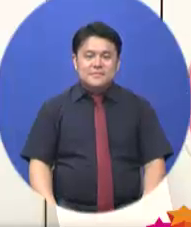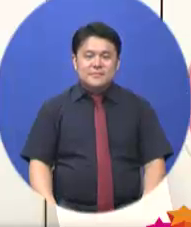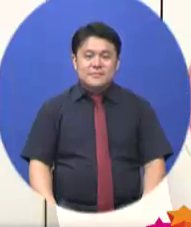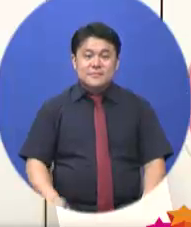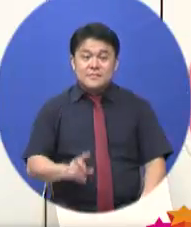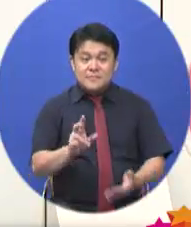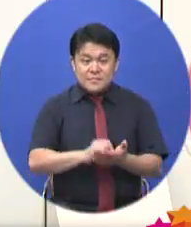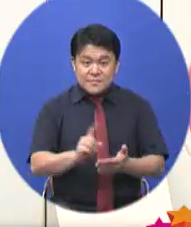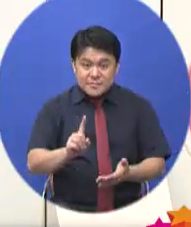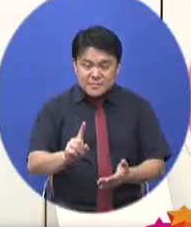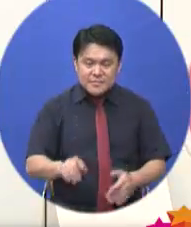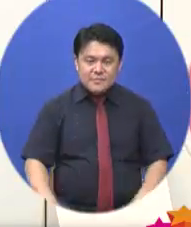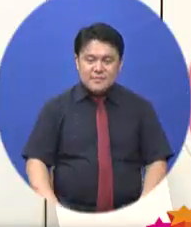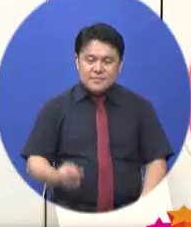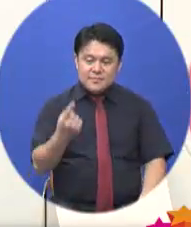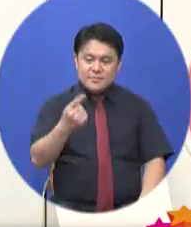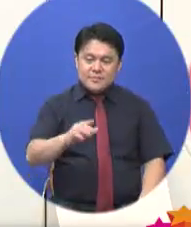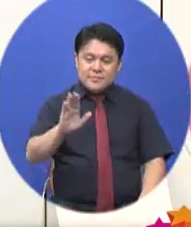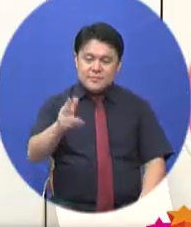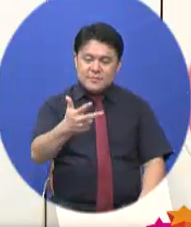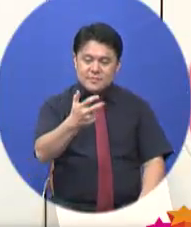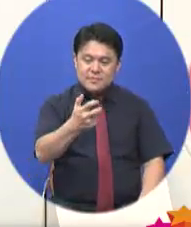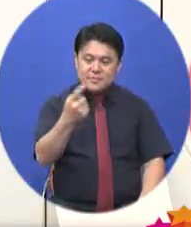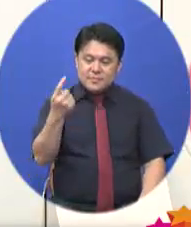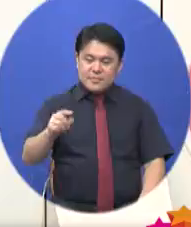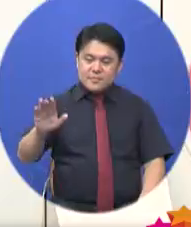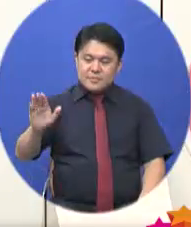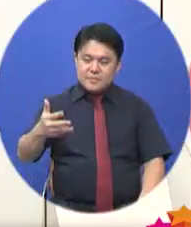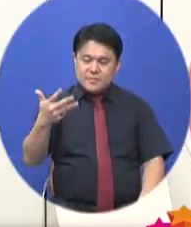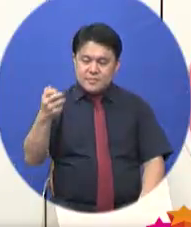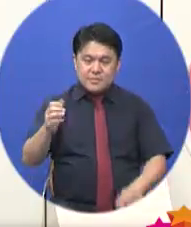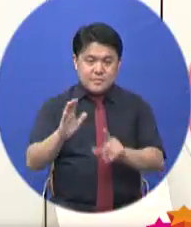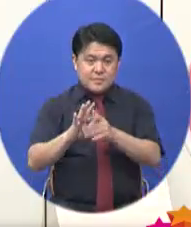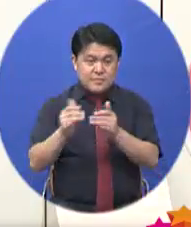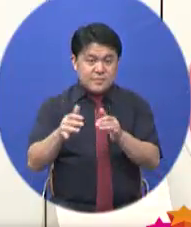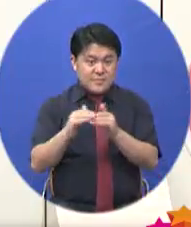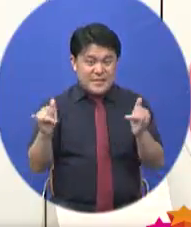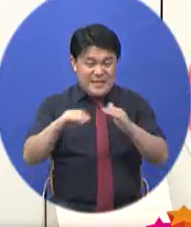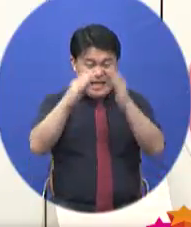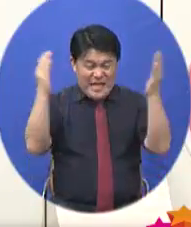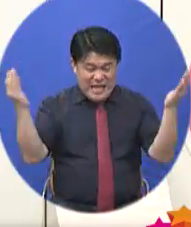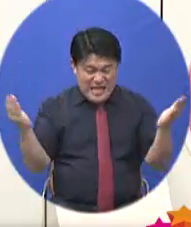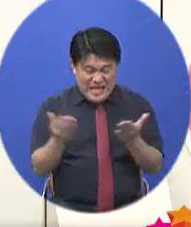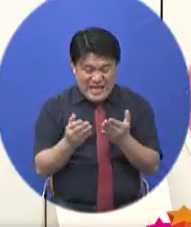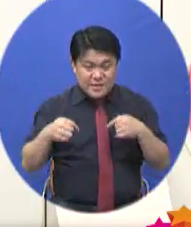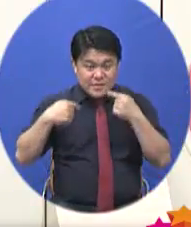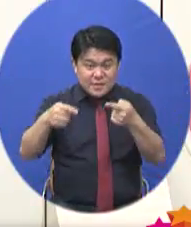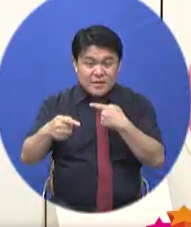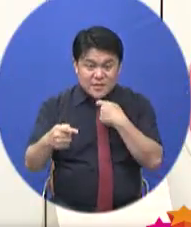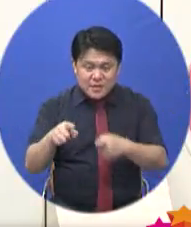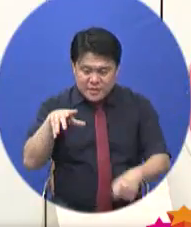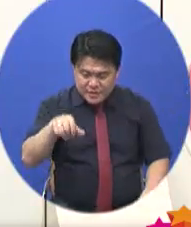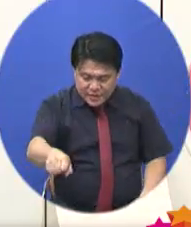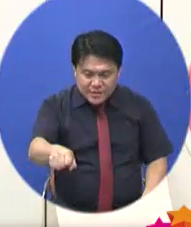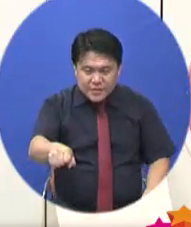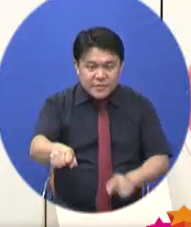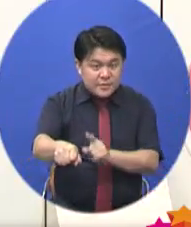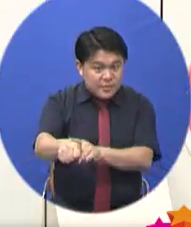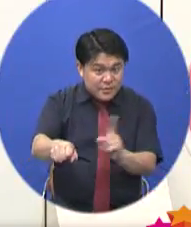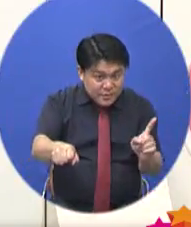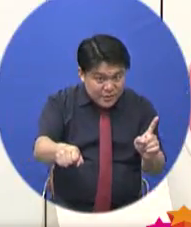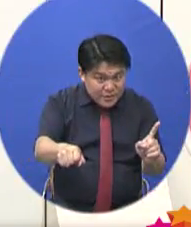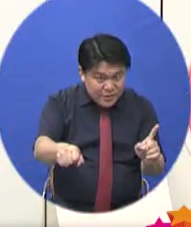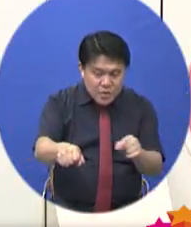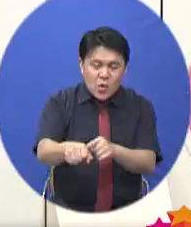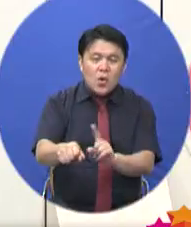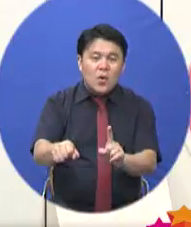시간 여행 퀴즈입니다. 네. 70~80년대 범국민적으로 펼쳐진 이것 찾기 운동이죠.